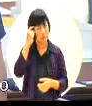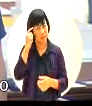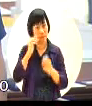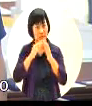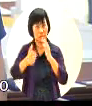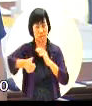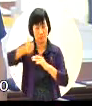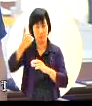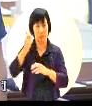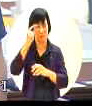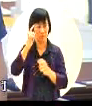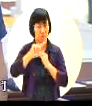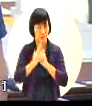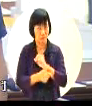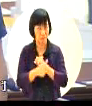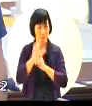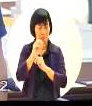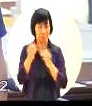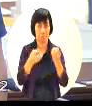啥物想法？